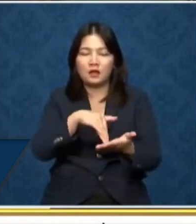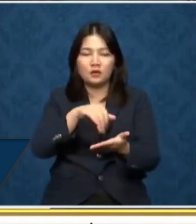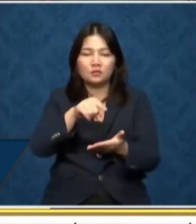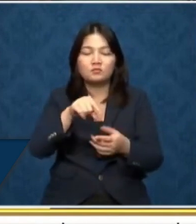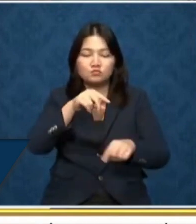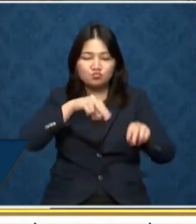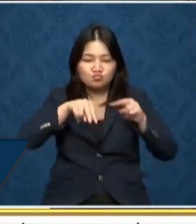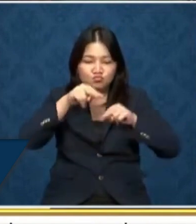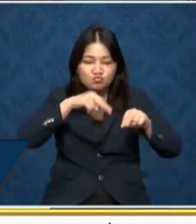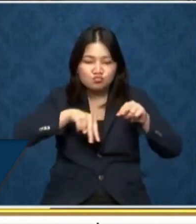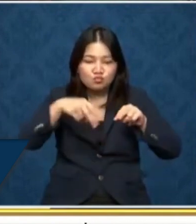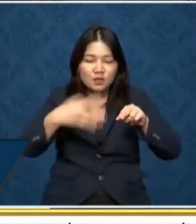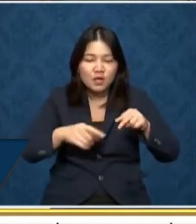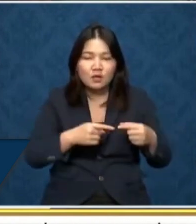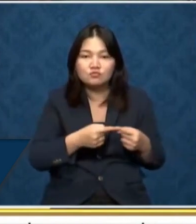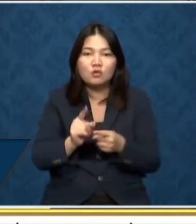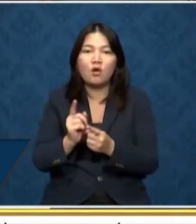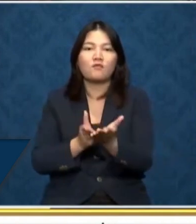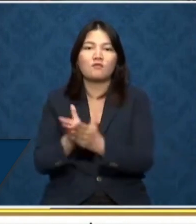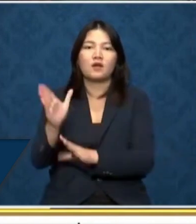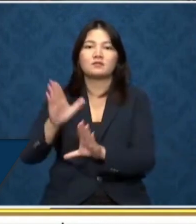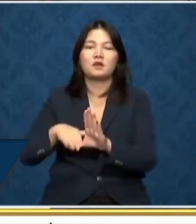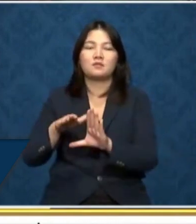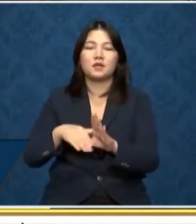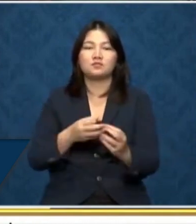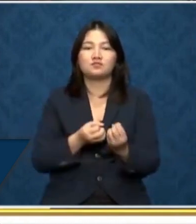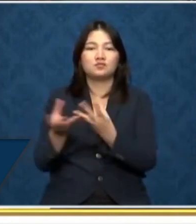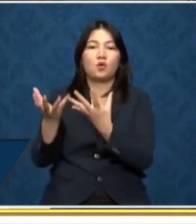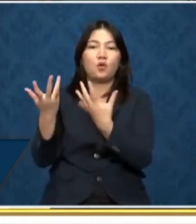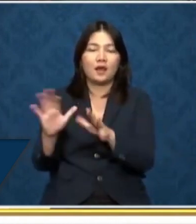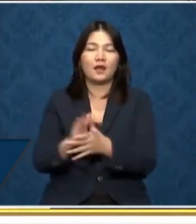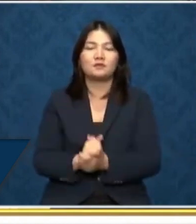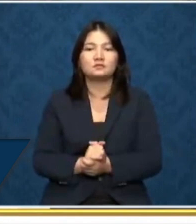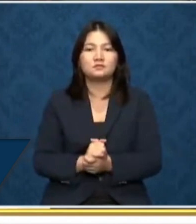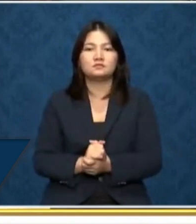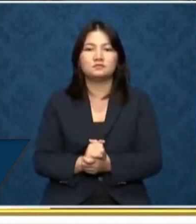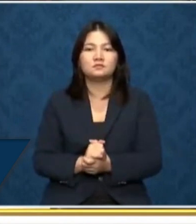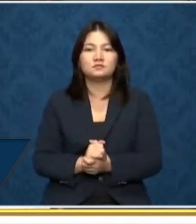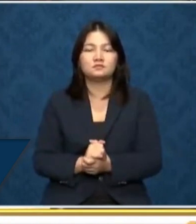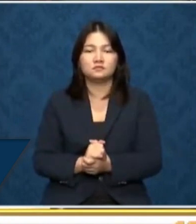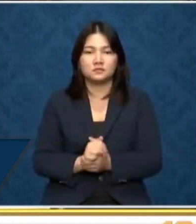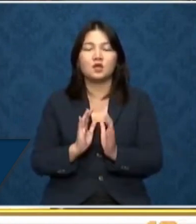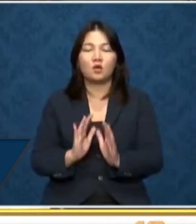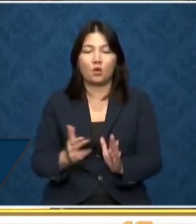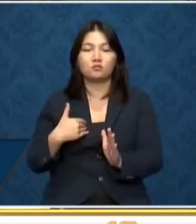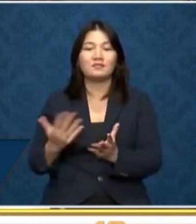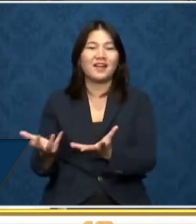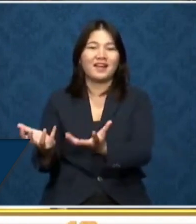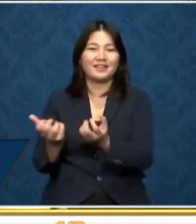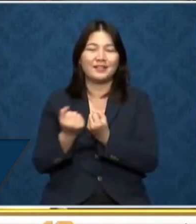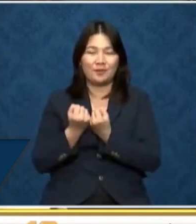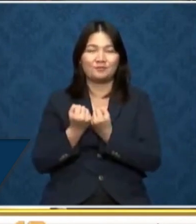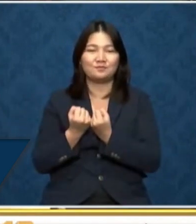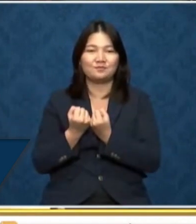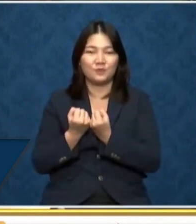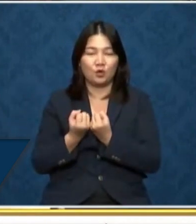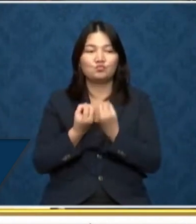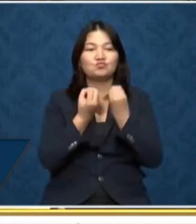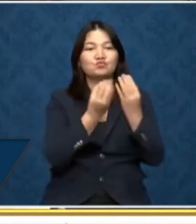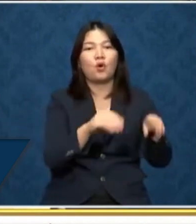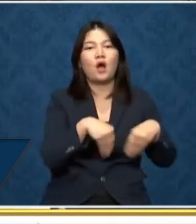ให้ฝ่ายทะเบียนบันทึกข้อมูลเมื่อแล้วเสร็จก็จะให้ตัวแทนรับส่งเอกสารนำส่งกลับคืนมาให้ลูก